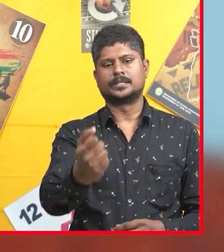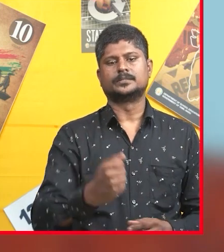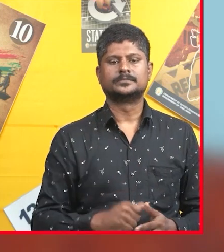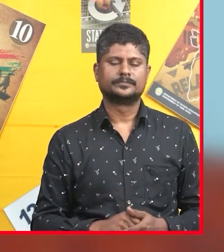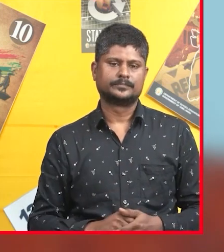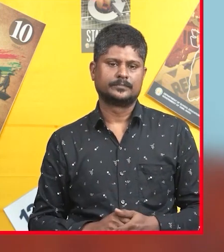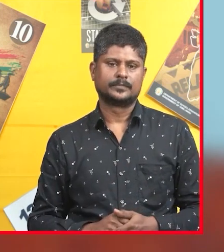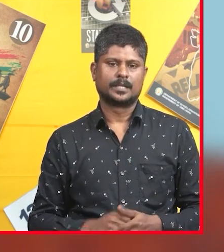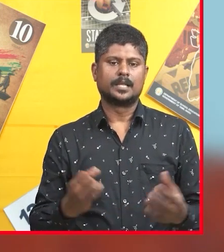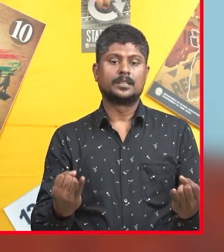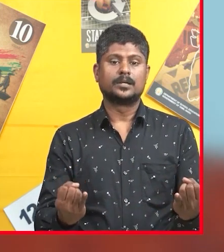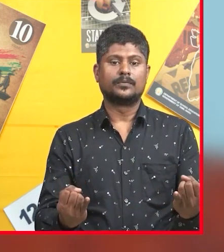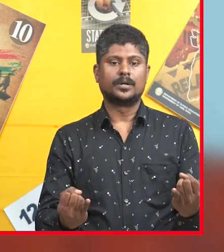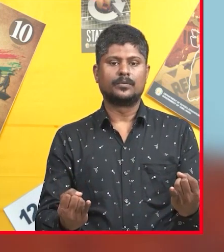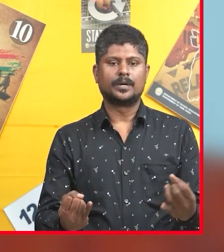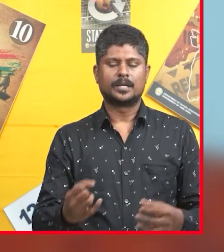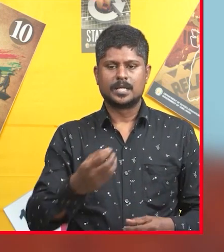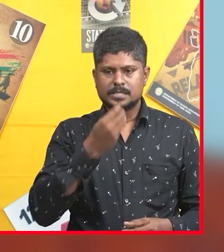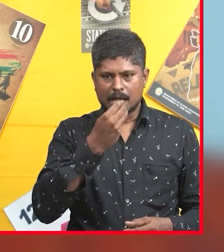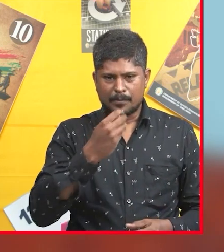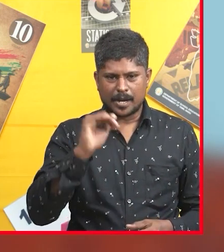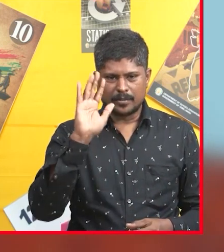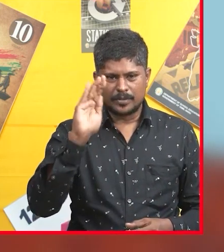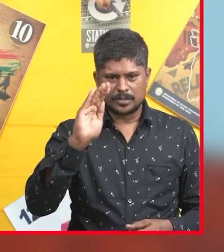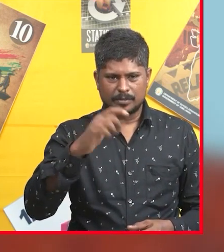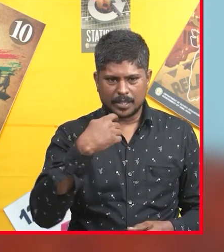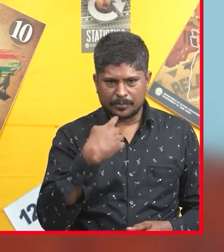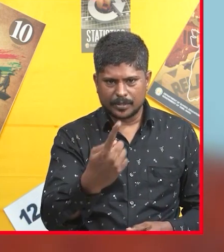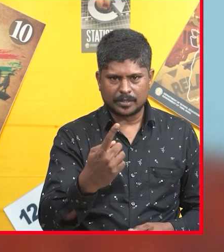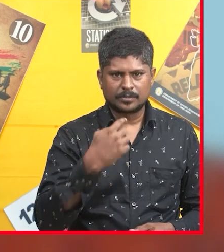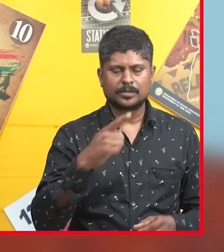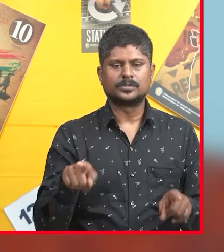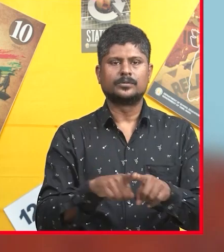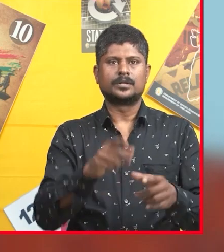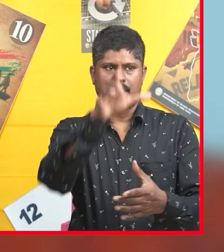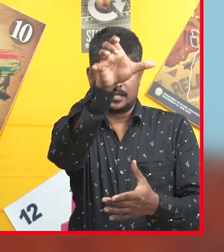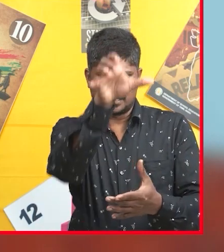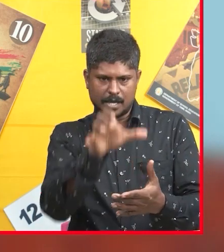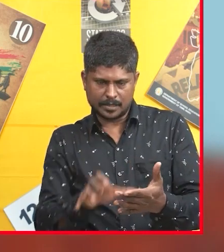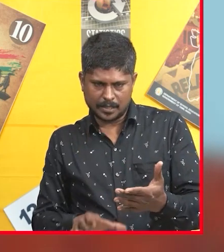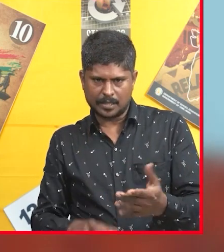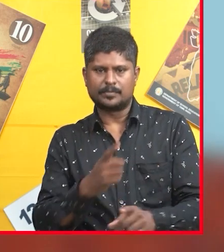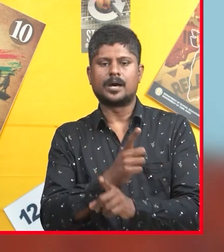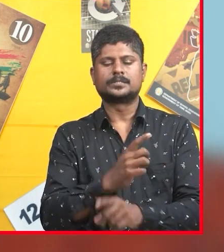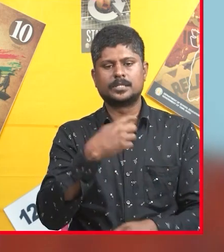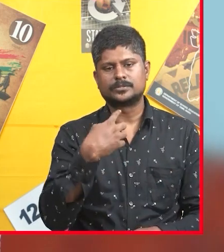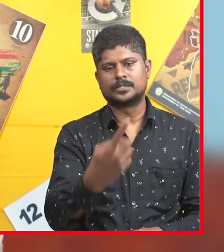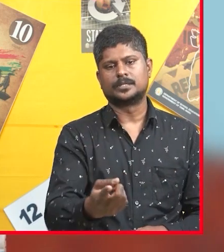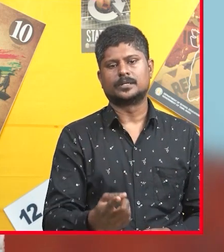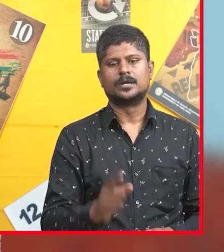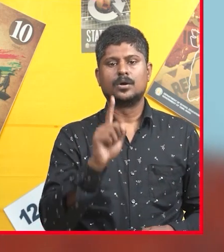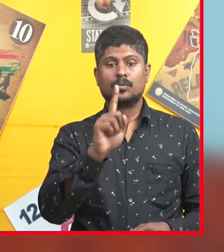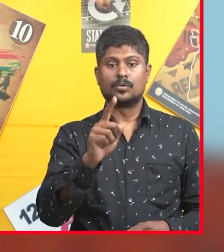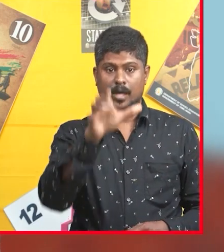இதுல திருவள்ளுவர் விருந்தோம்பலை வலியுறுத்துறதுக்கு ஒரு அதிகாரத்தையே படைச்சிருக்காரு. அப்ப அந்த ஒரு அதிகாரத்துல எத்தனை